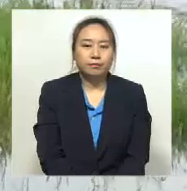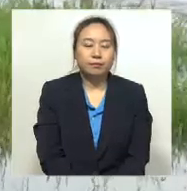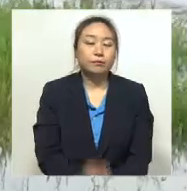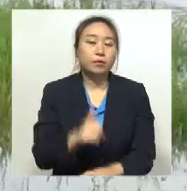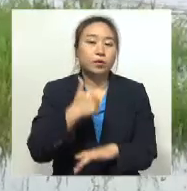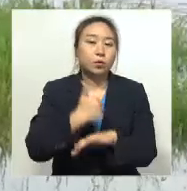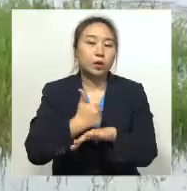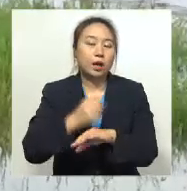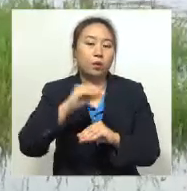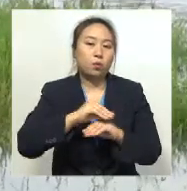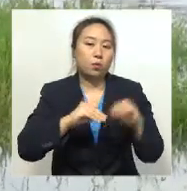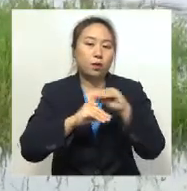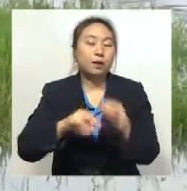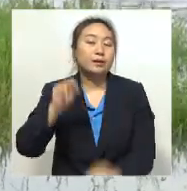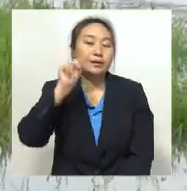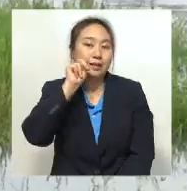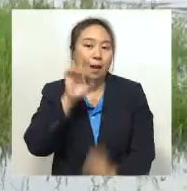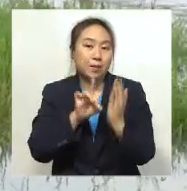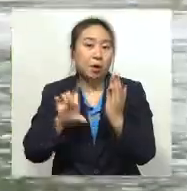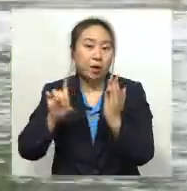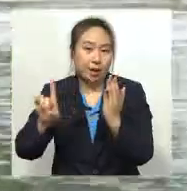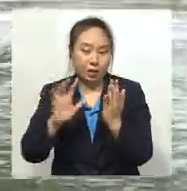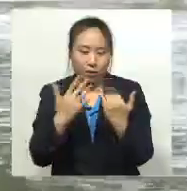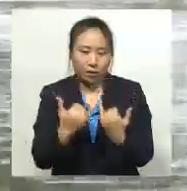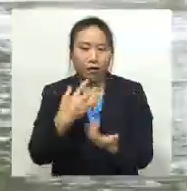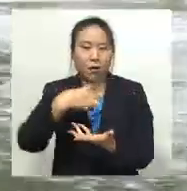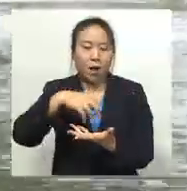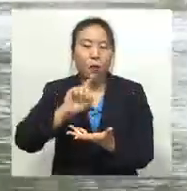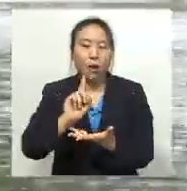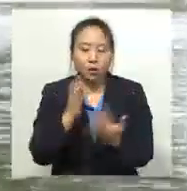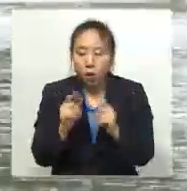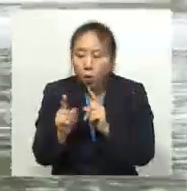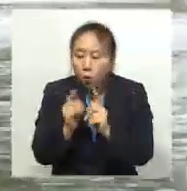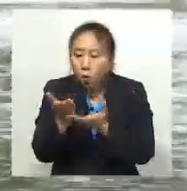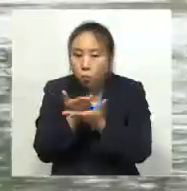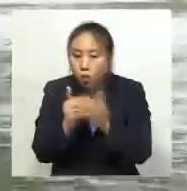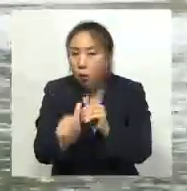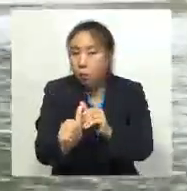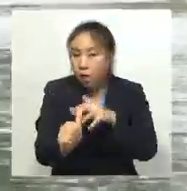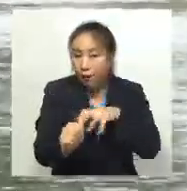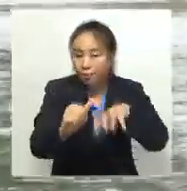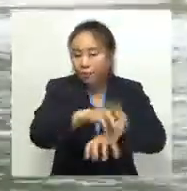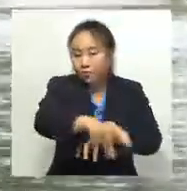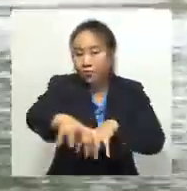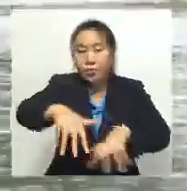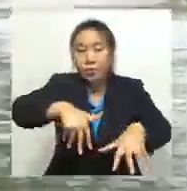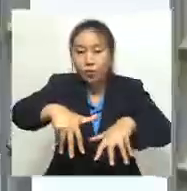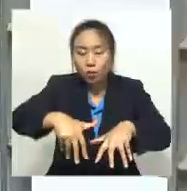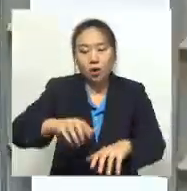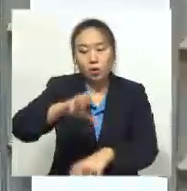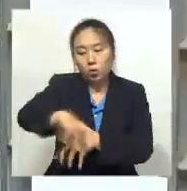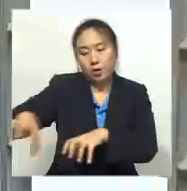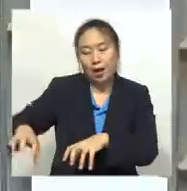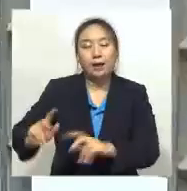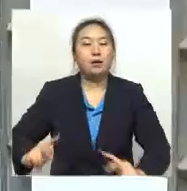ผู้อำนวยการโครงการชลประทานร้อยเอ็ดบอกอีกด้วยนะคะว่าตอนนี้เนี่ยคือจะต้องหารือกับผู้นำชุมชนแล้วก็หน่วยงานในสังกัดกระทรวงเกษตร